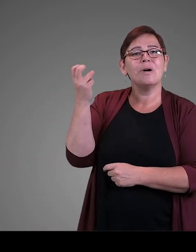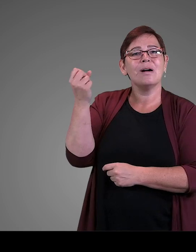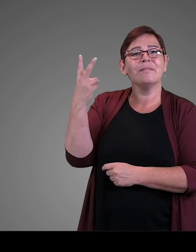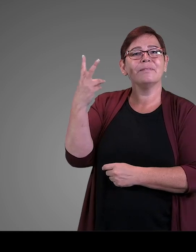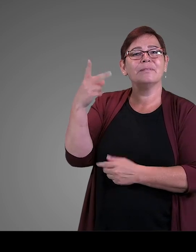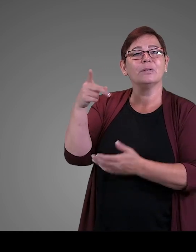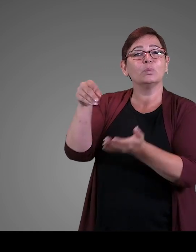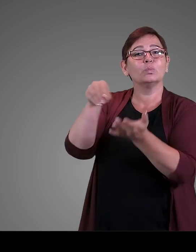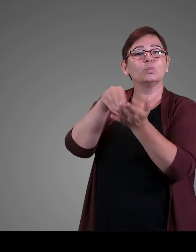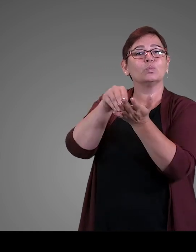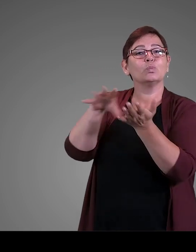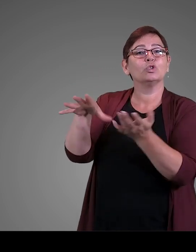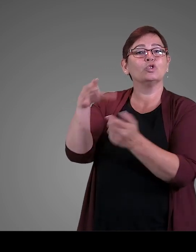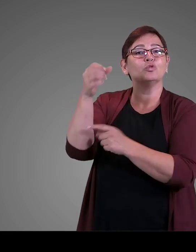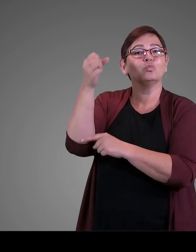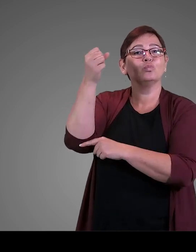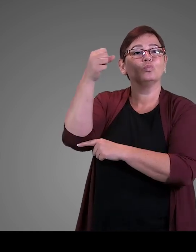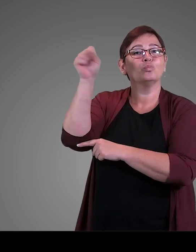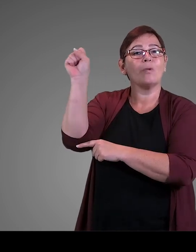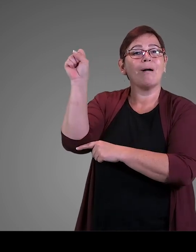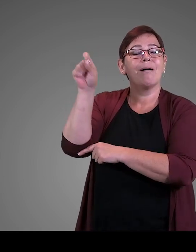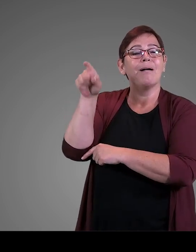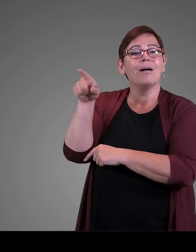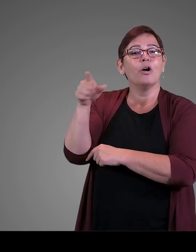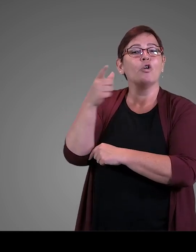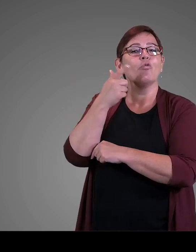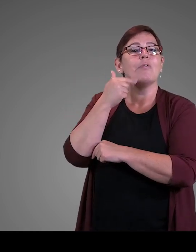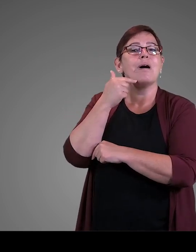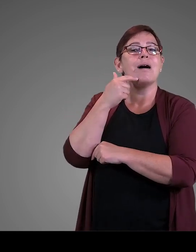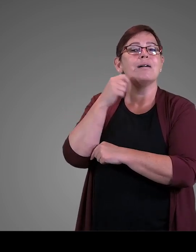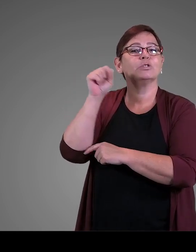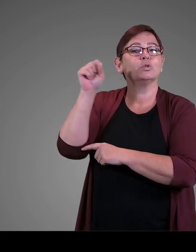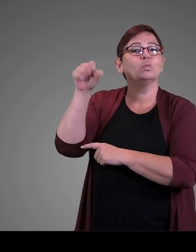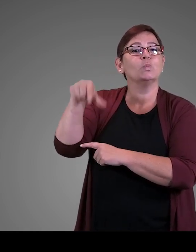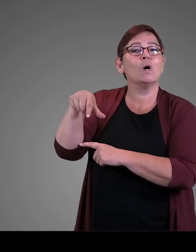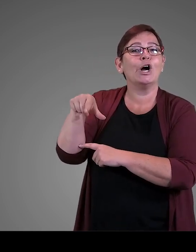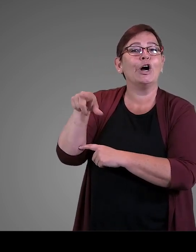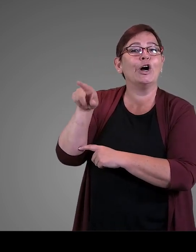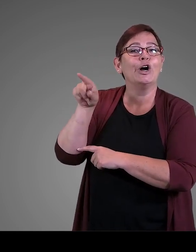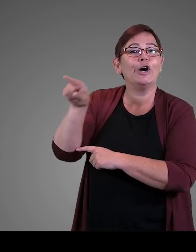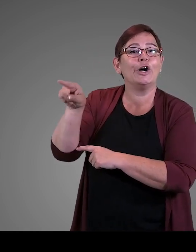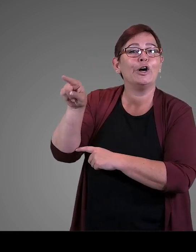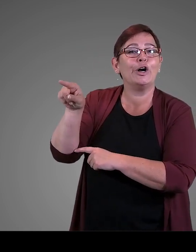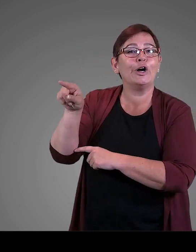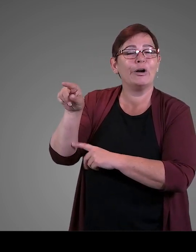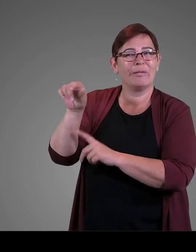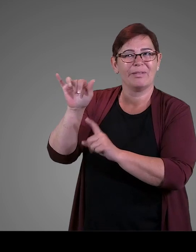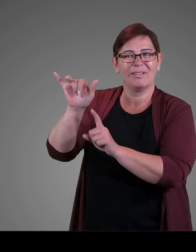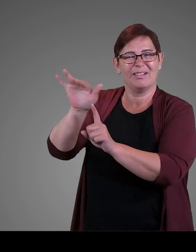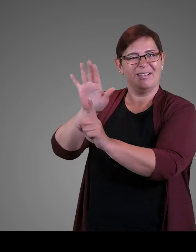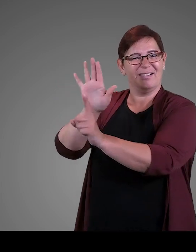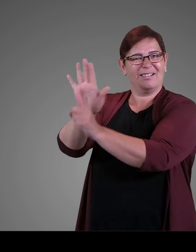2012, la guerre avec les étudiants pour que